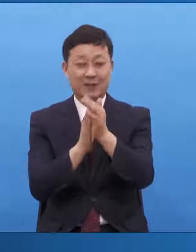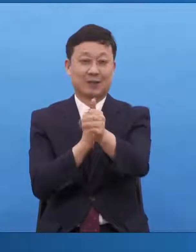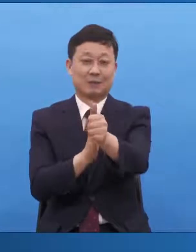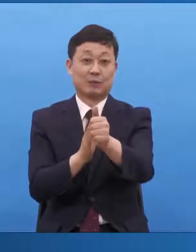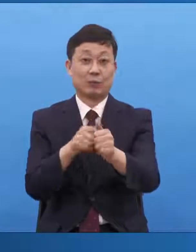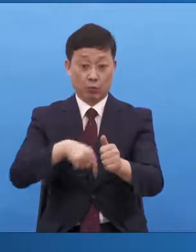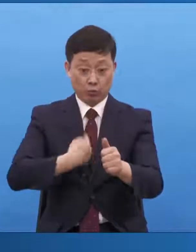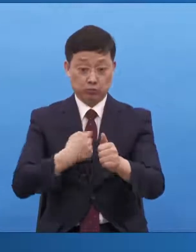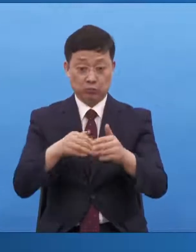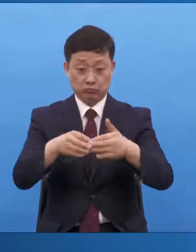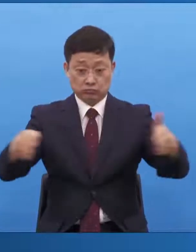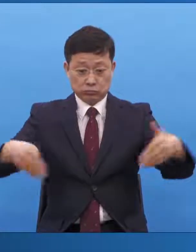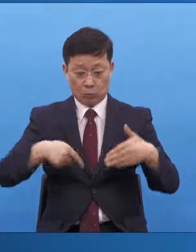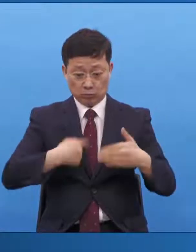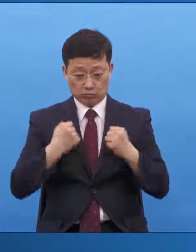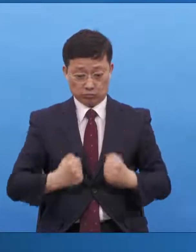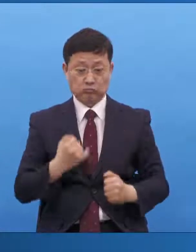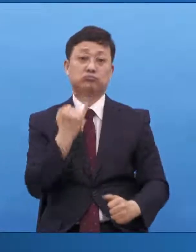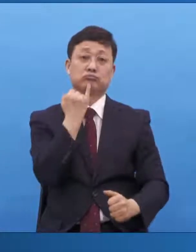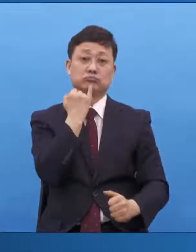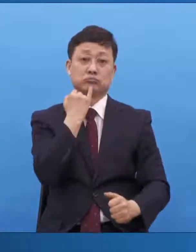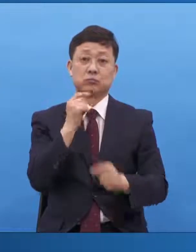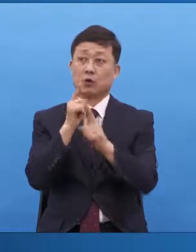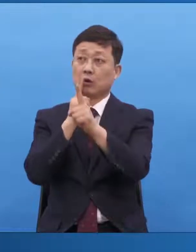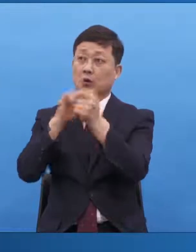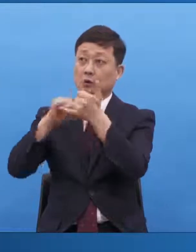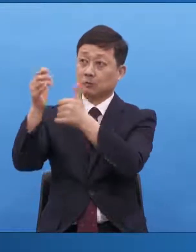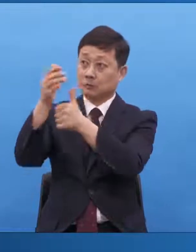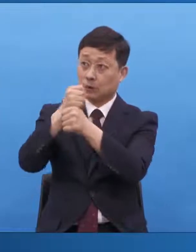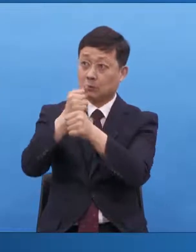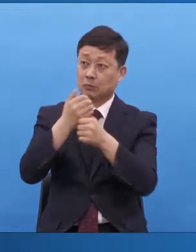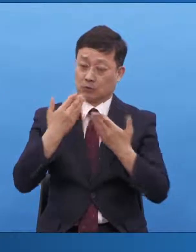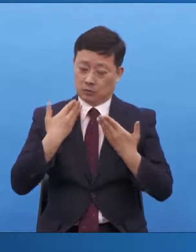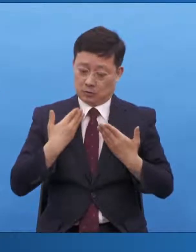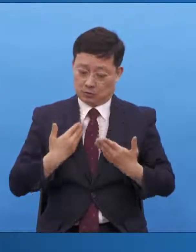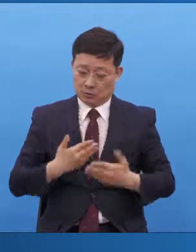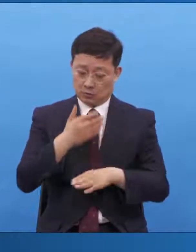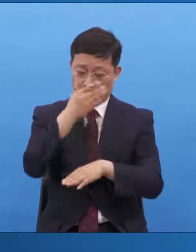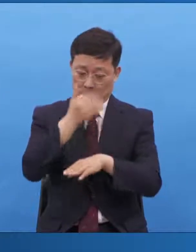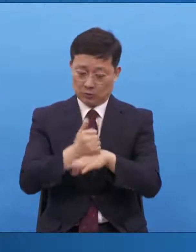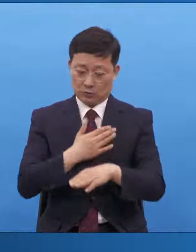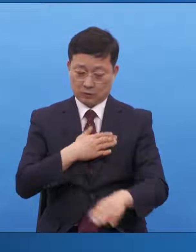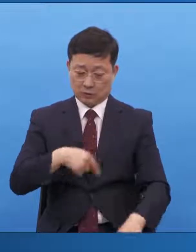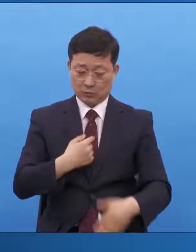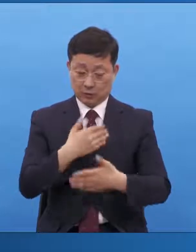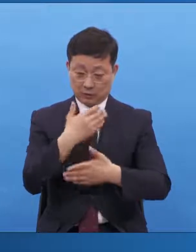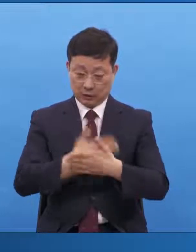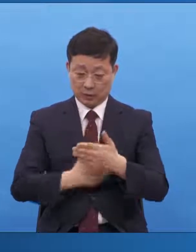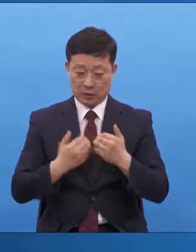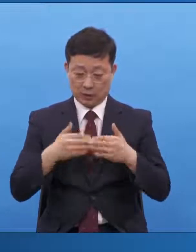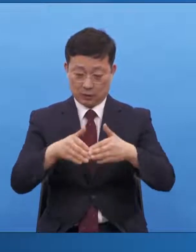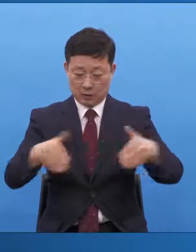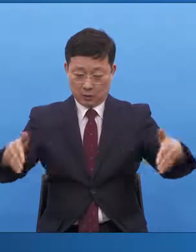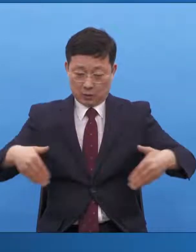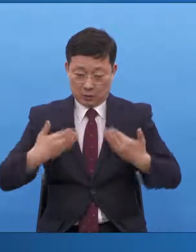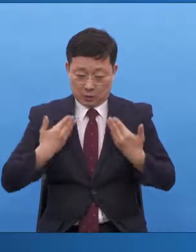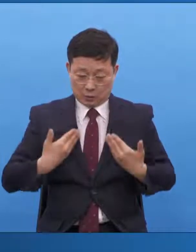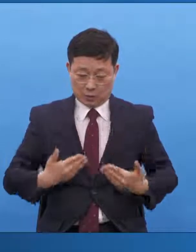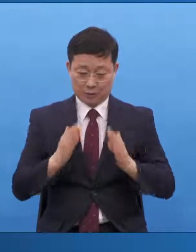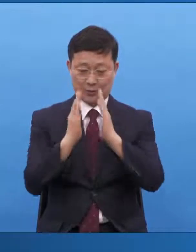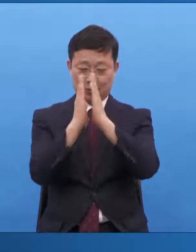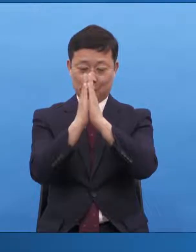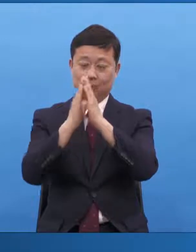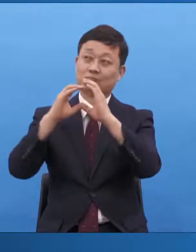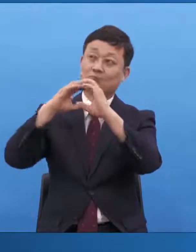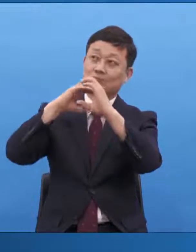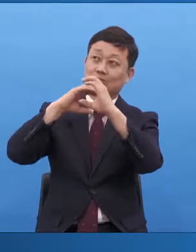혼자서. Just by yourself. 언약 다 하고 이제는 결국은 혼자니까. Holding this covenant, ultimately because it is by yourself.